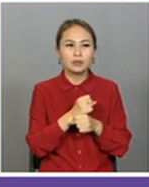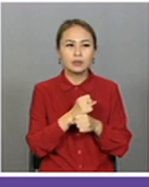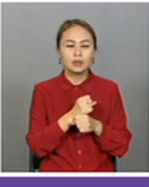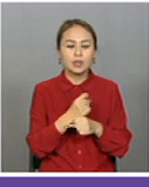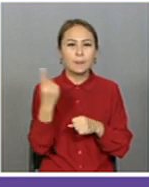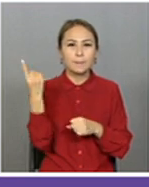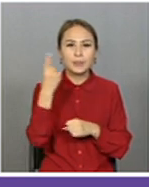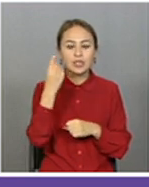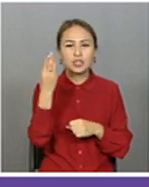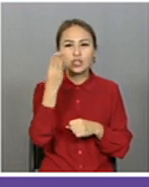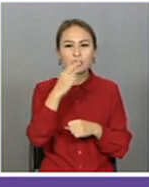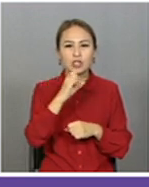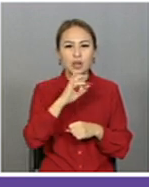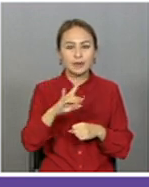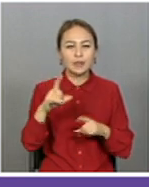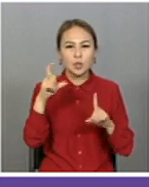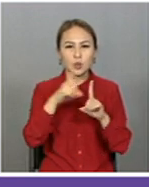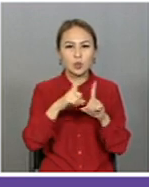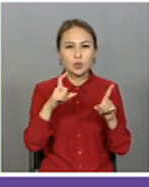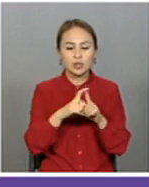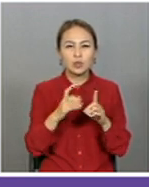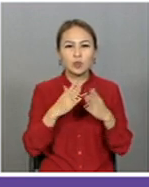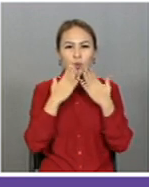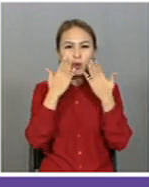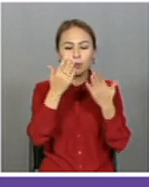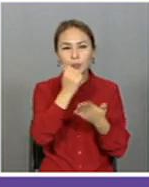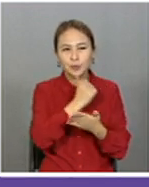Бірінші шардағы сөздерді оқып көрейік.